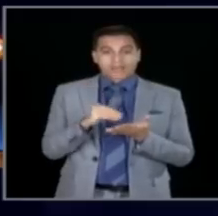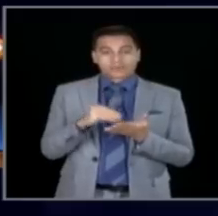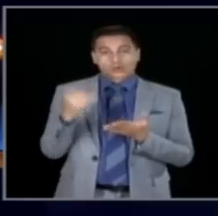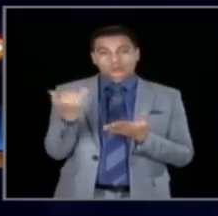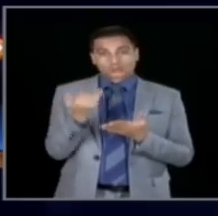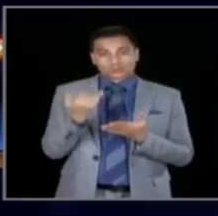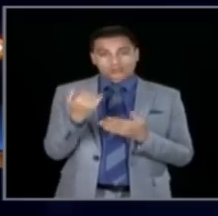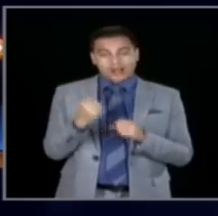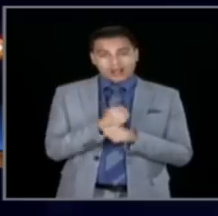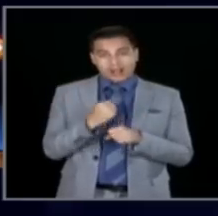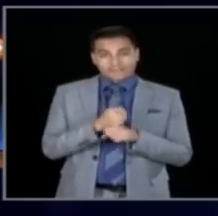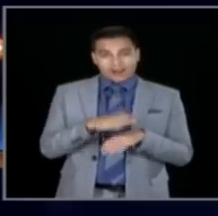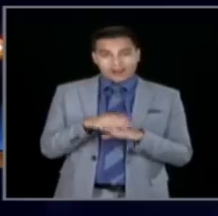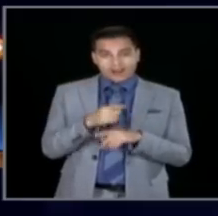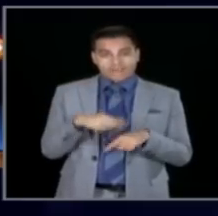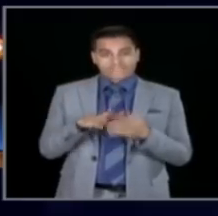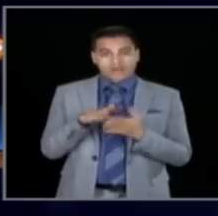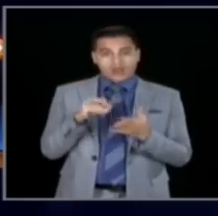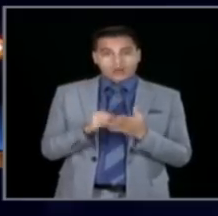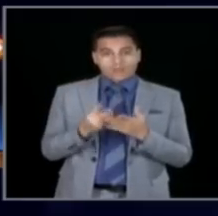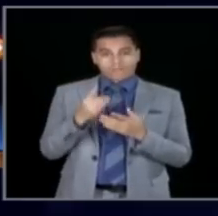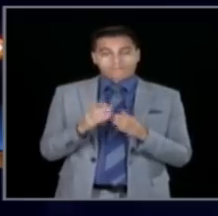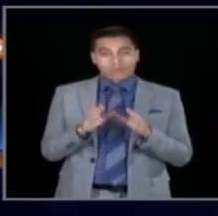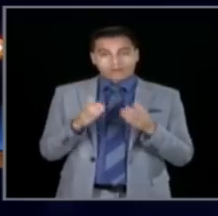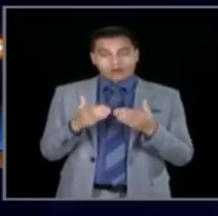وسهلوا المأمورية عليهم في أول مباراة لي.